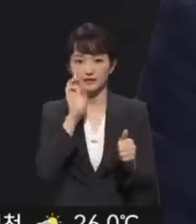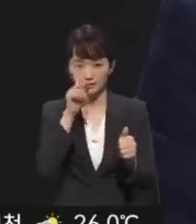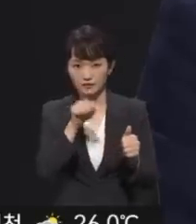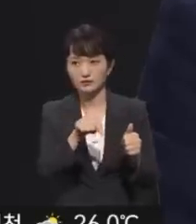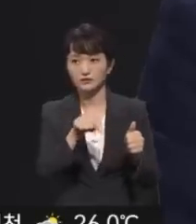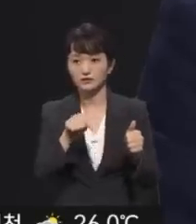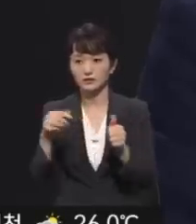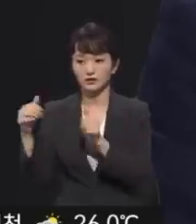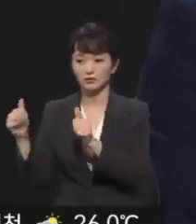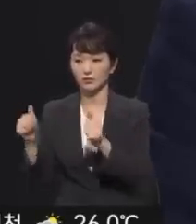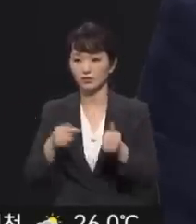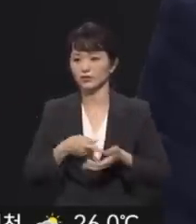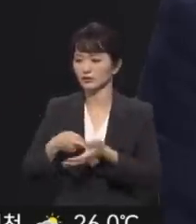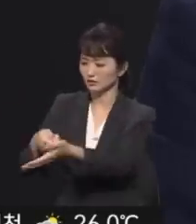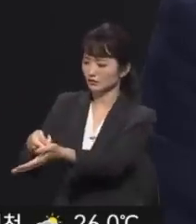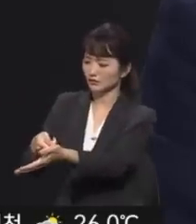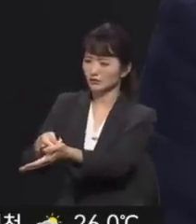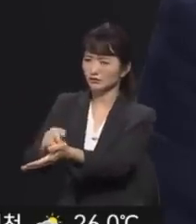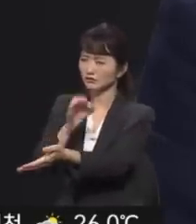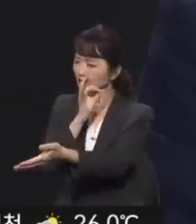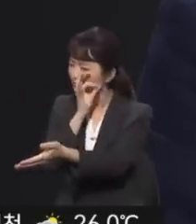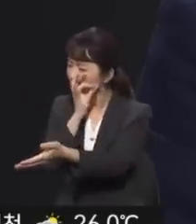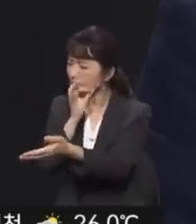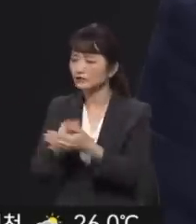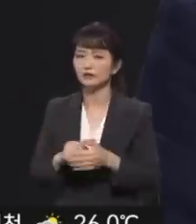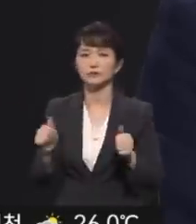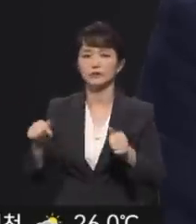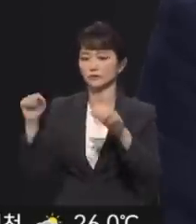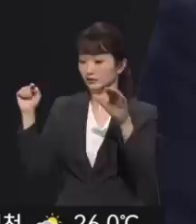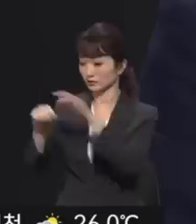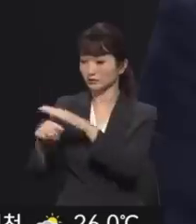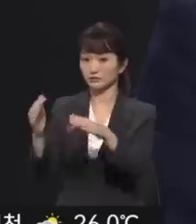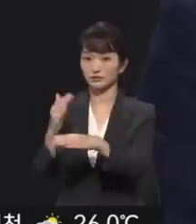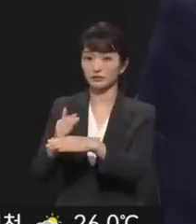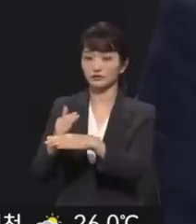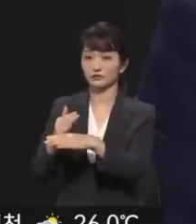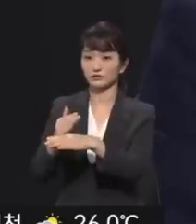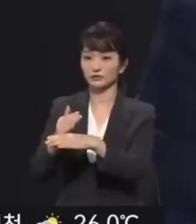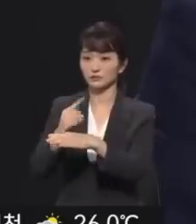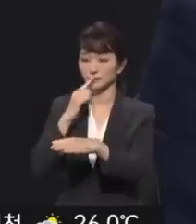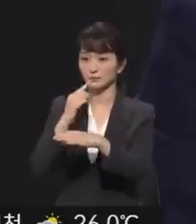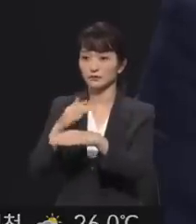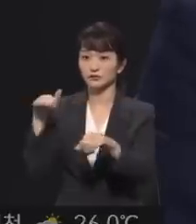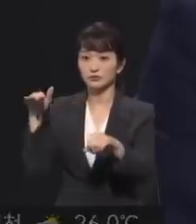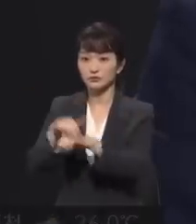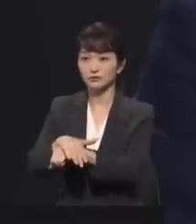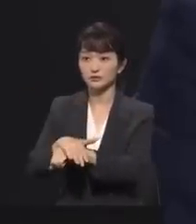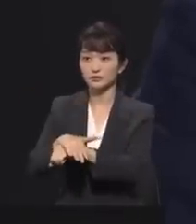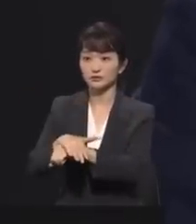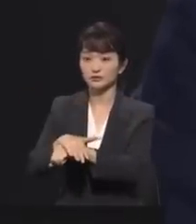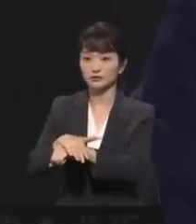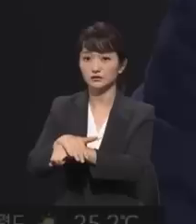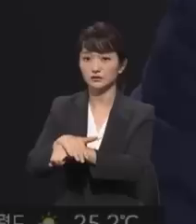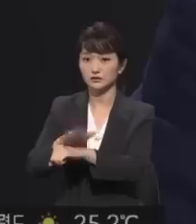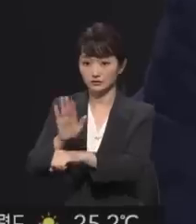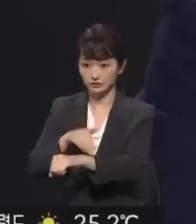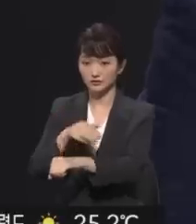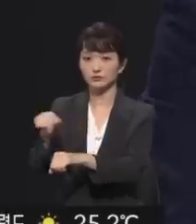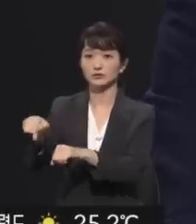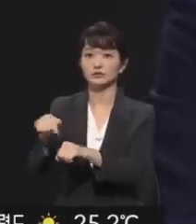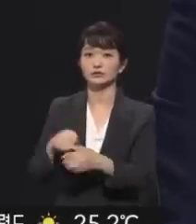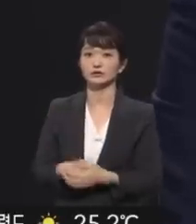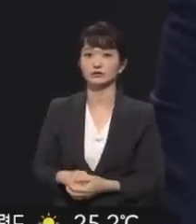법원에 보낸 것도 챙피한 일인데 법원에 가지고 이 정당 민주주의 와 헌법상 정당의 민주적 질서를 2배 햇다고 지금 내용상의 쏙